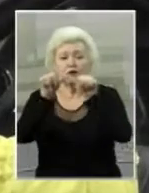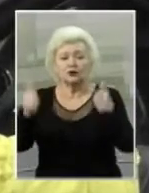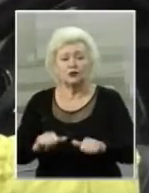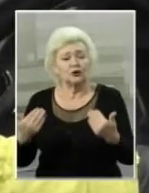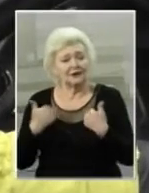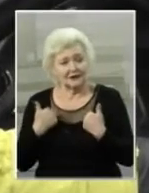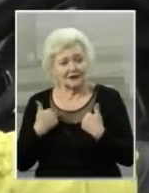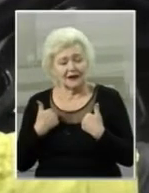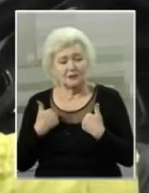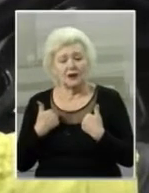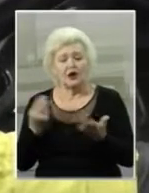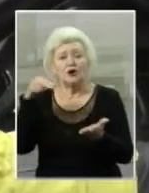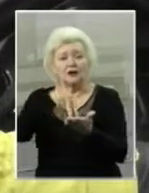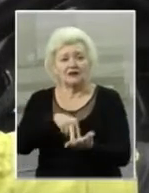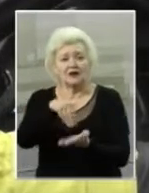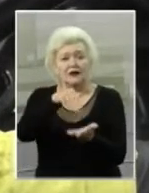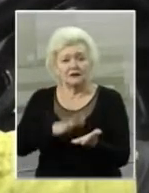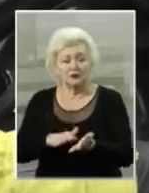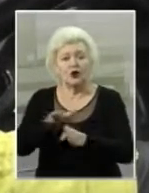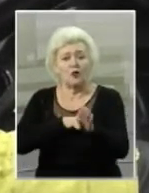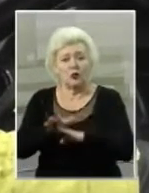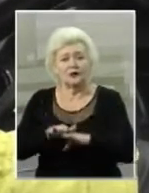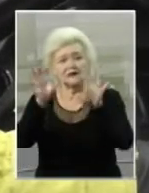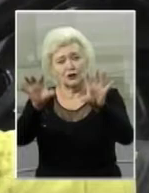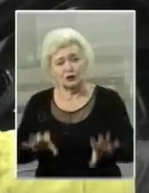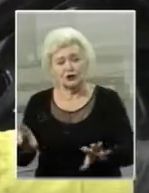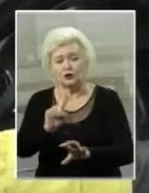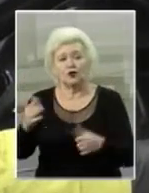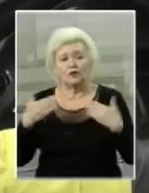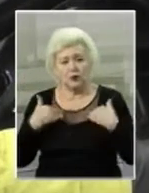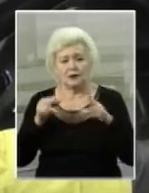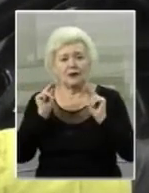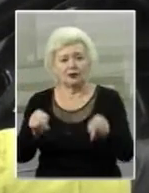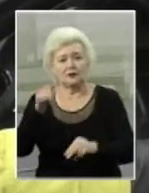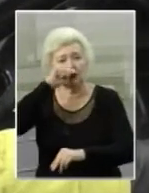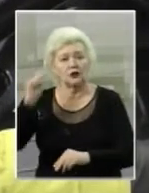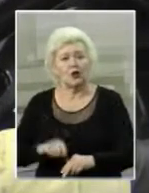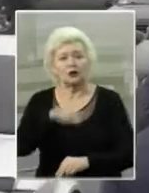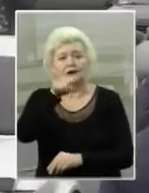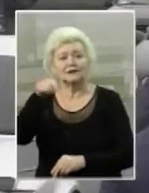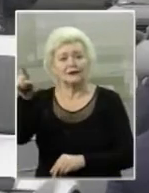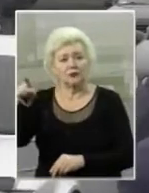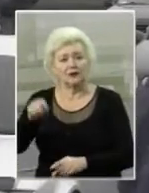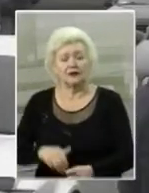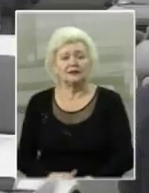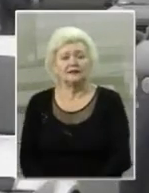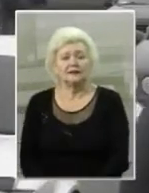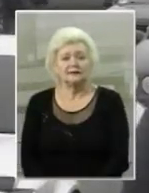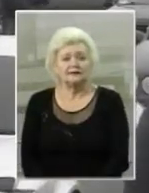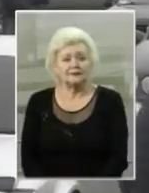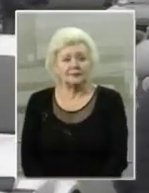на себе, поставити на облік, повністю узаконити, щоб вона була моя чесна на українських номерах.